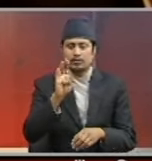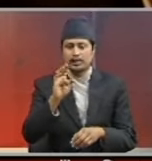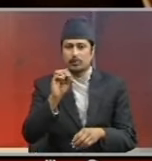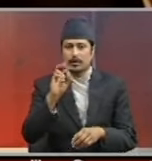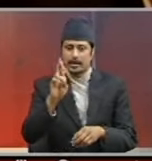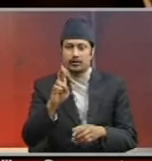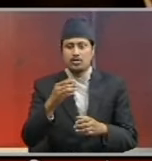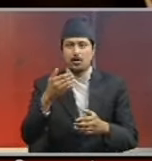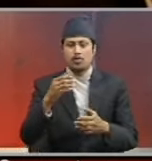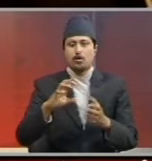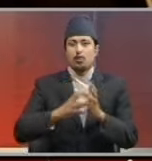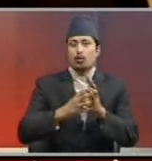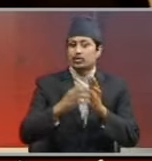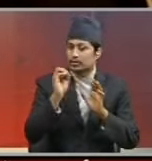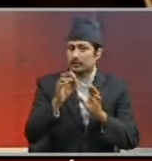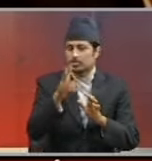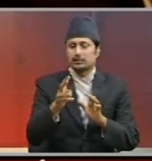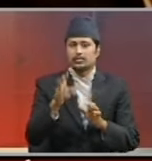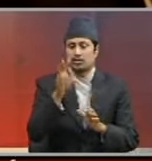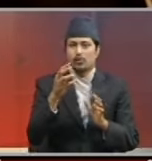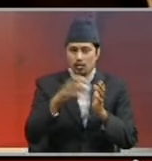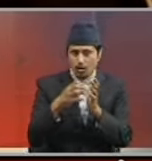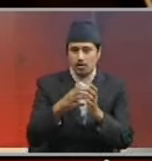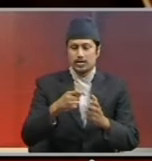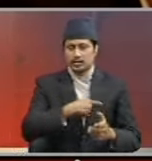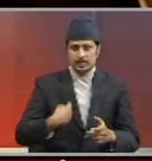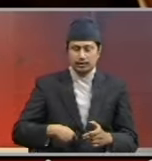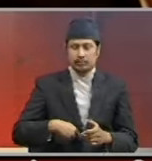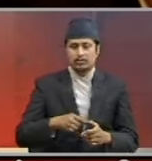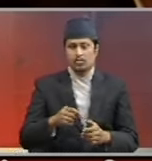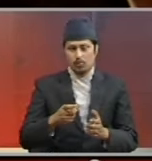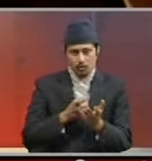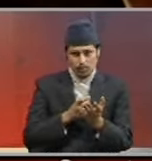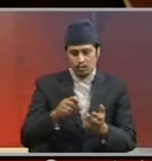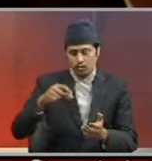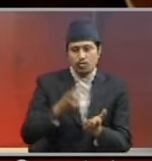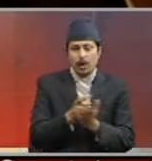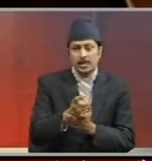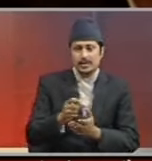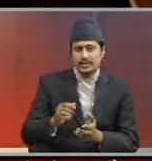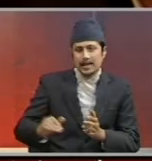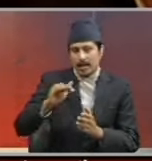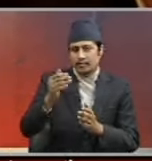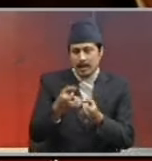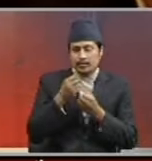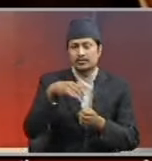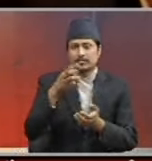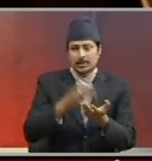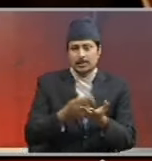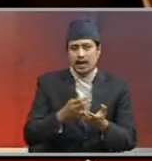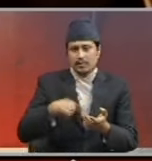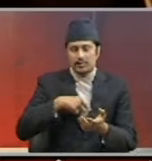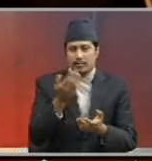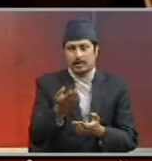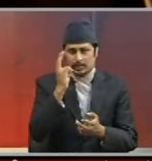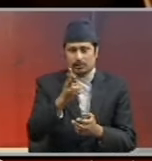त्यो लोगो चाहिँ उहाँहरूको चाहिँ चिनको क्वालिटी स्ट्यान्डर्ड प्राप्त गरेपछि मात्र उहाँले दिनुहुन्छ र हामीले कुनै माग गऱ्यो